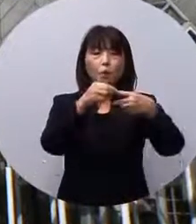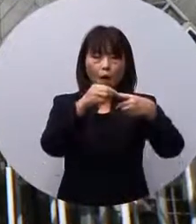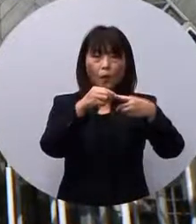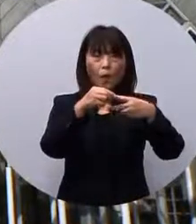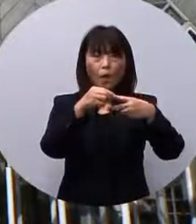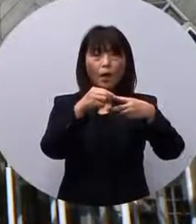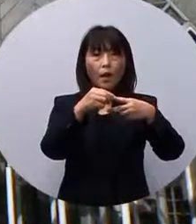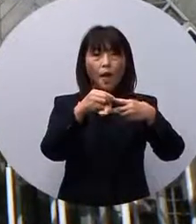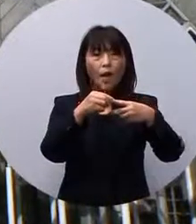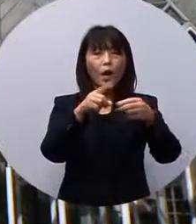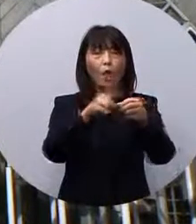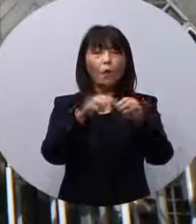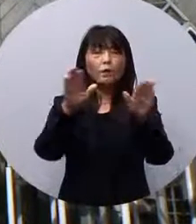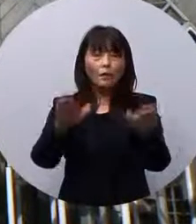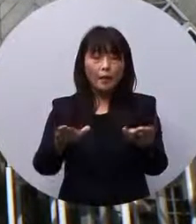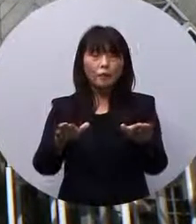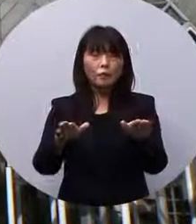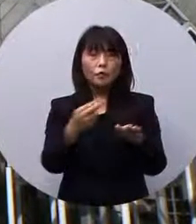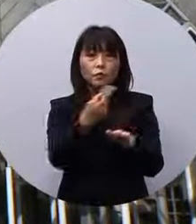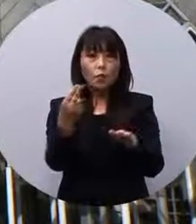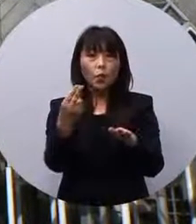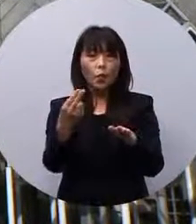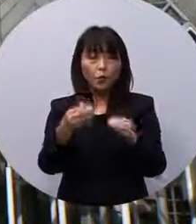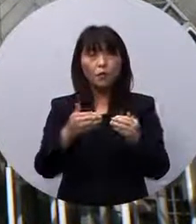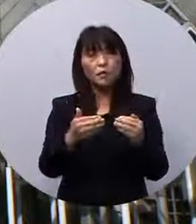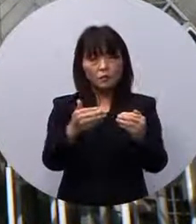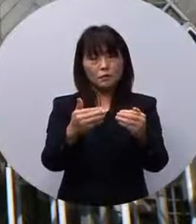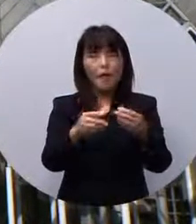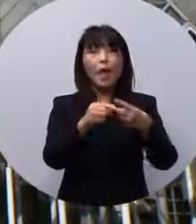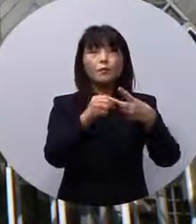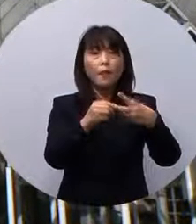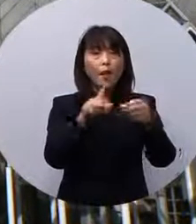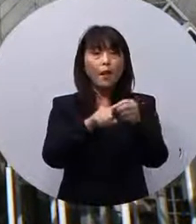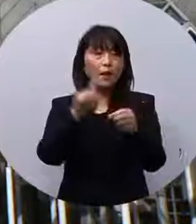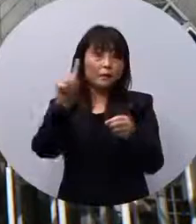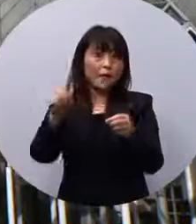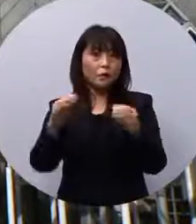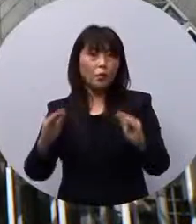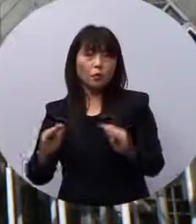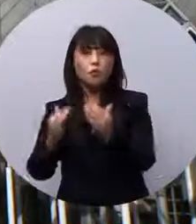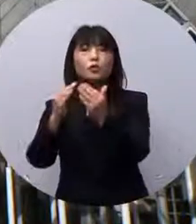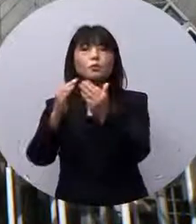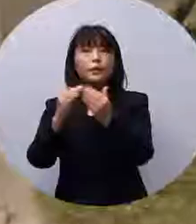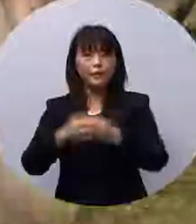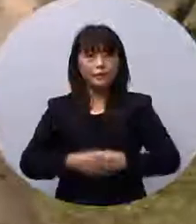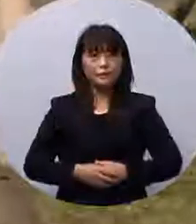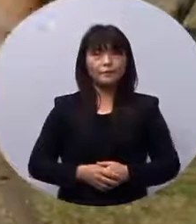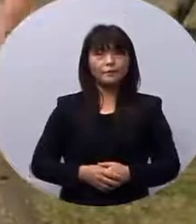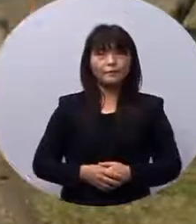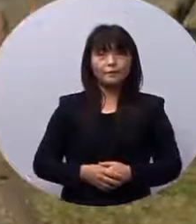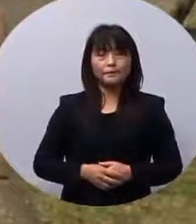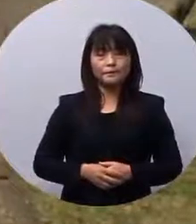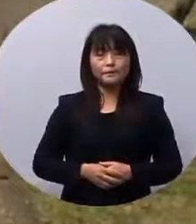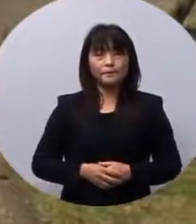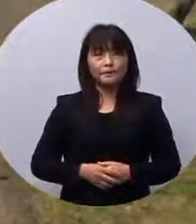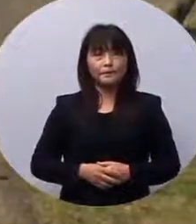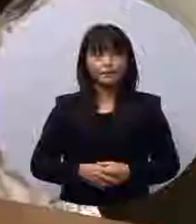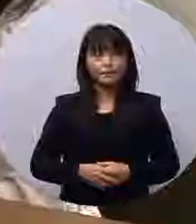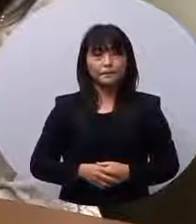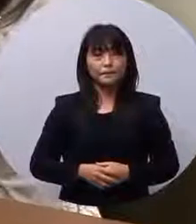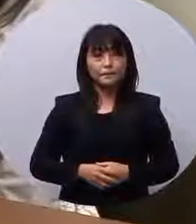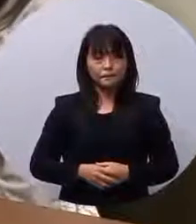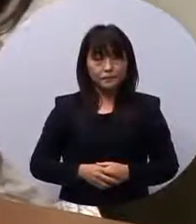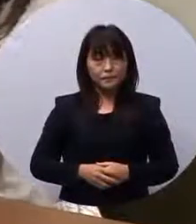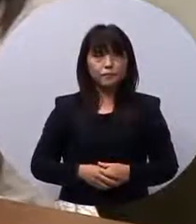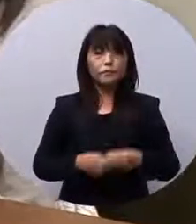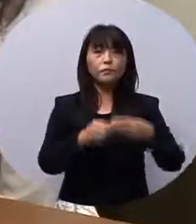みを今年度いっぱいかけて実施し、ステップ2は来年度の取り組みとなります。 いいね。では